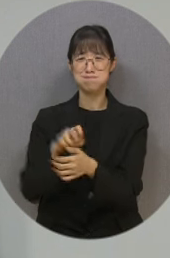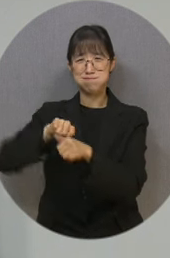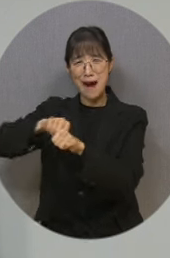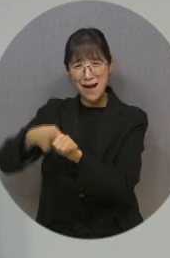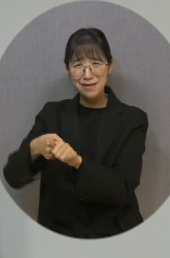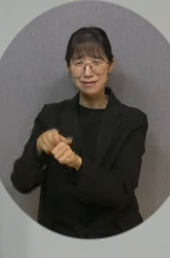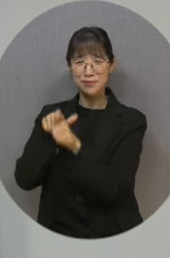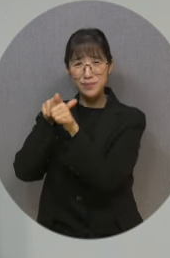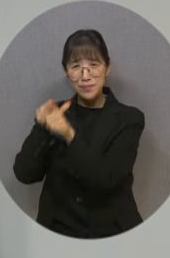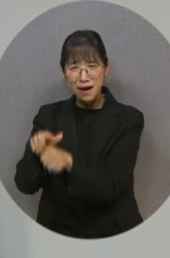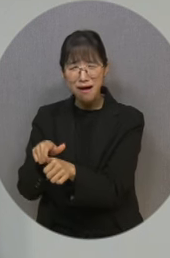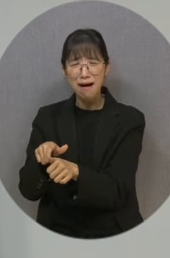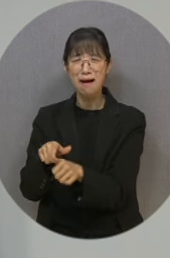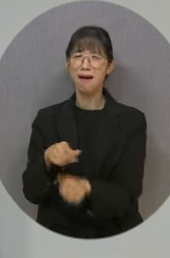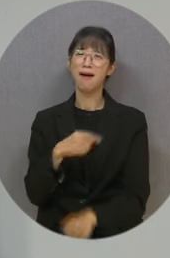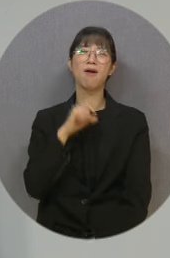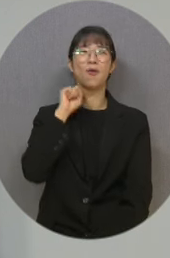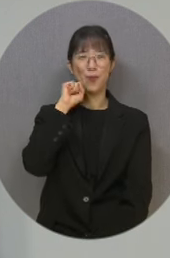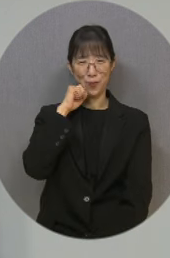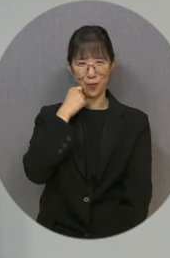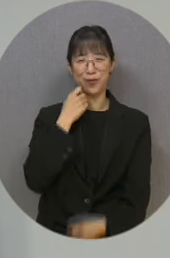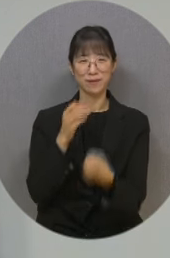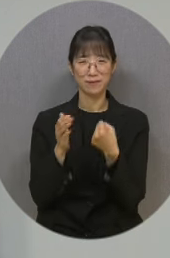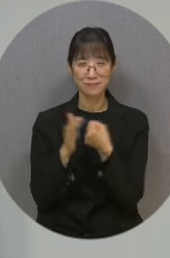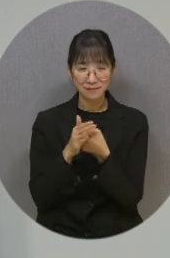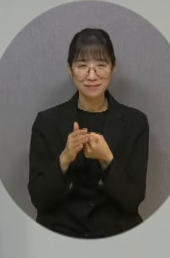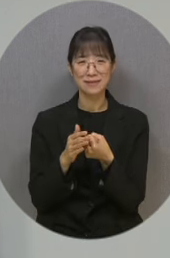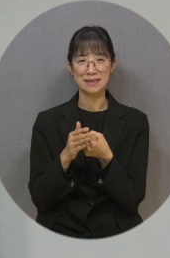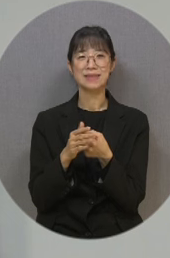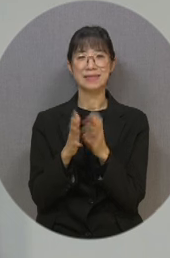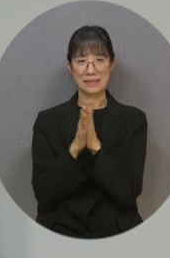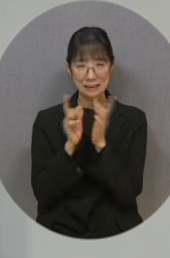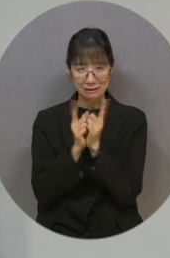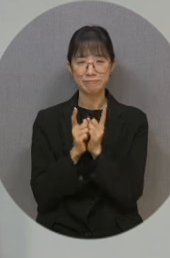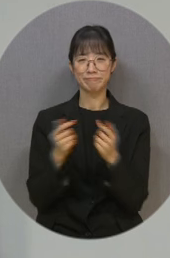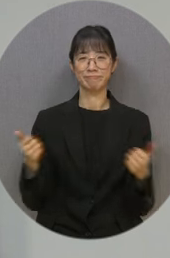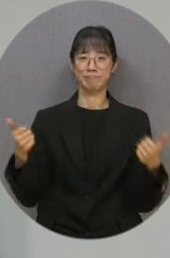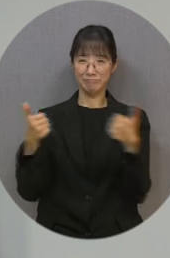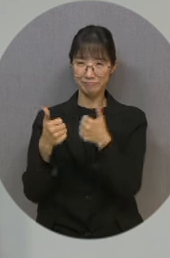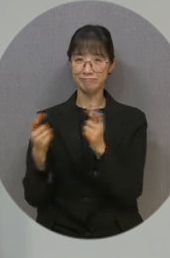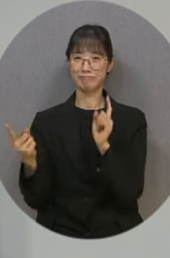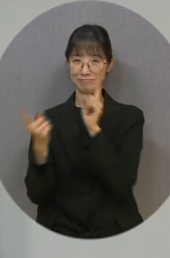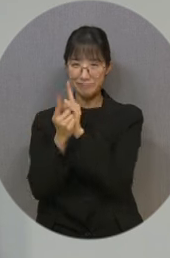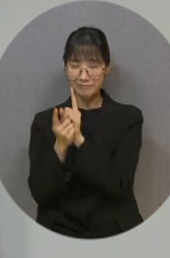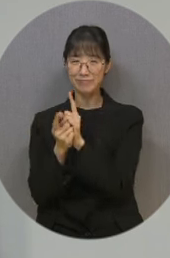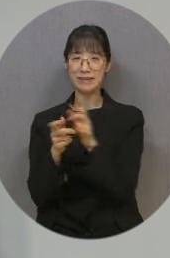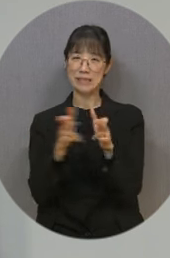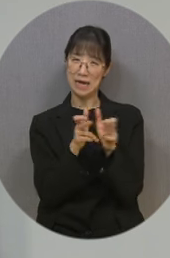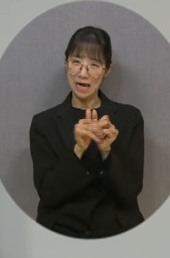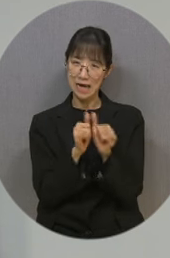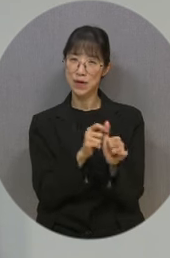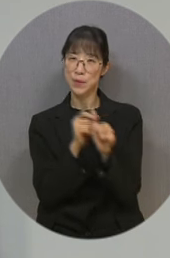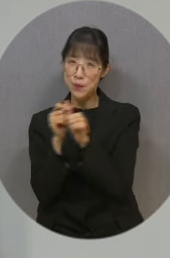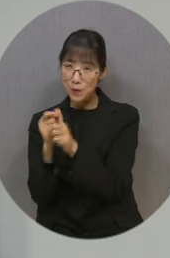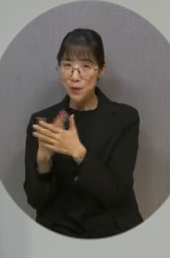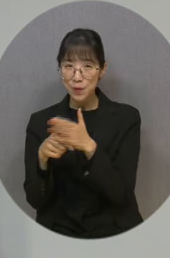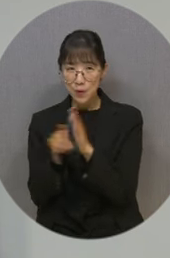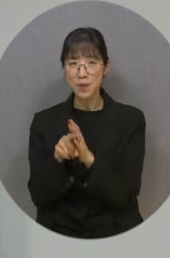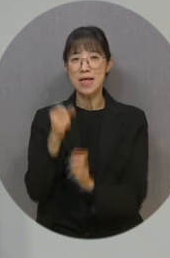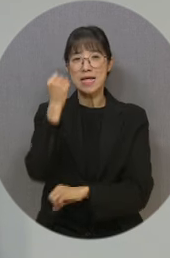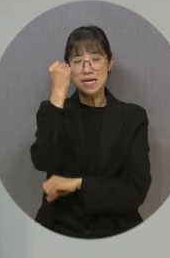채용된다면 얼마나 좋겠습니다만 그러지 않습니다 그래서 직접 인적 서비스를 통해서 장애인 고용을 위해서 저희가